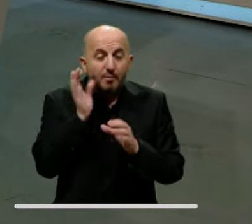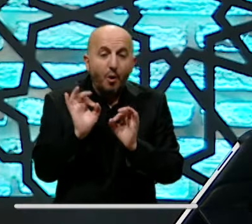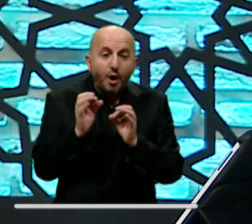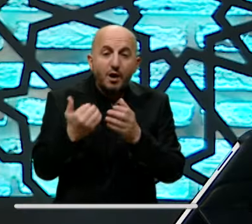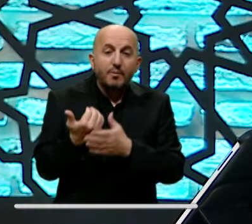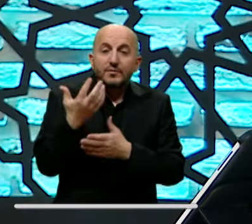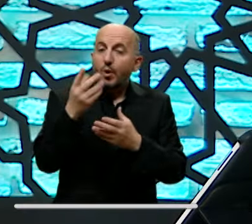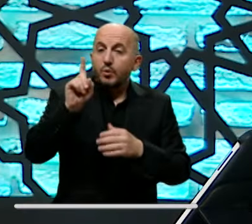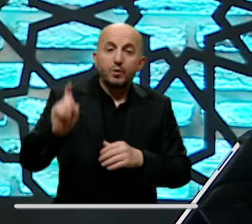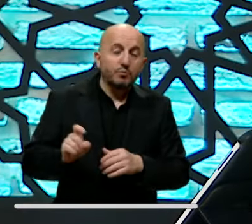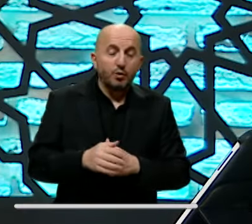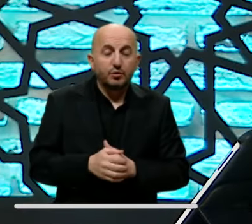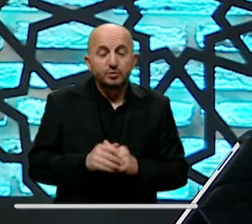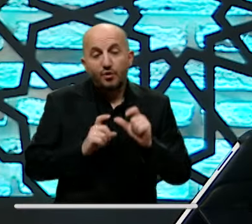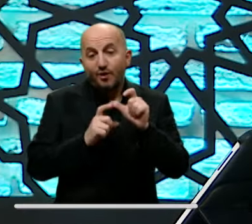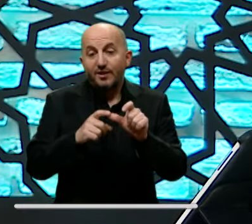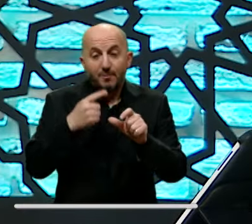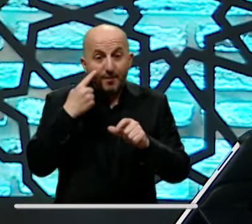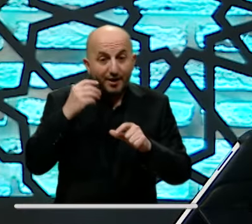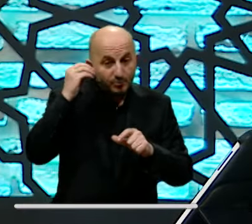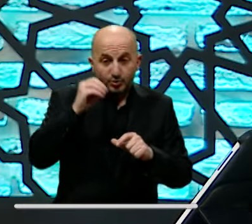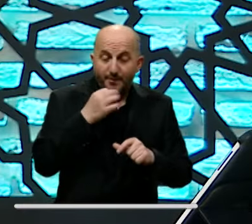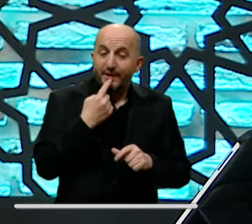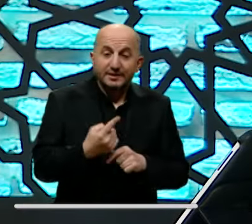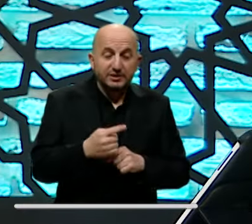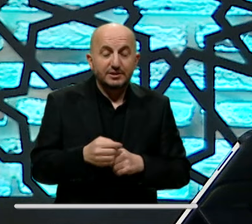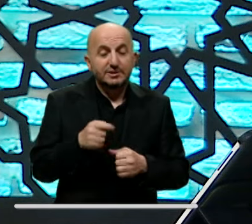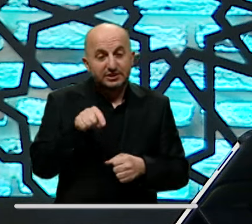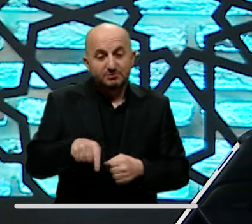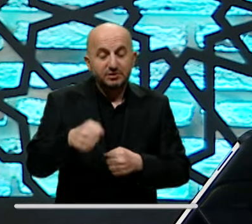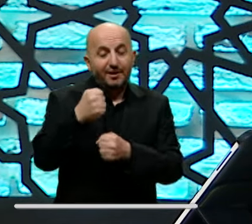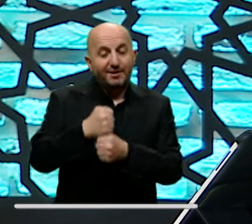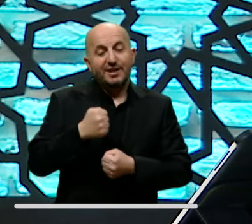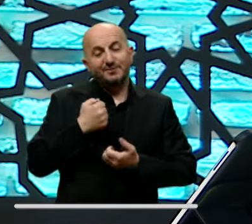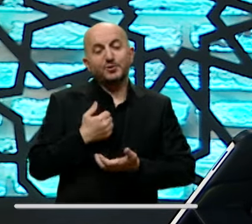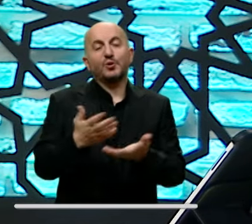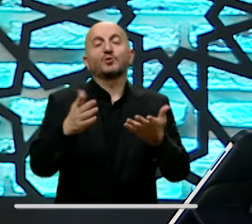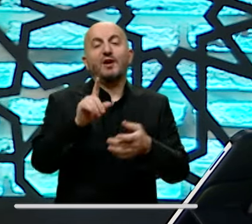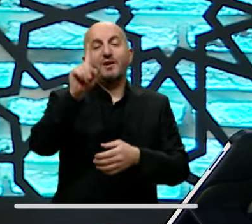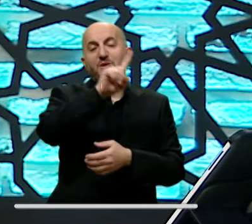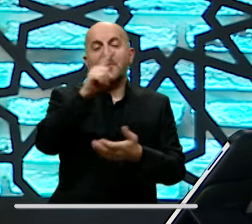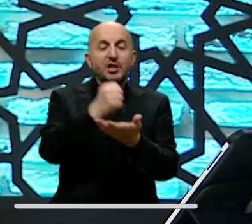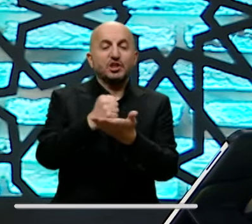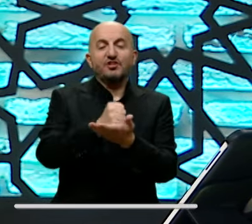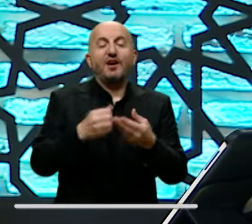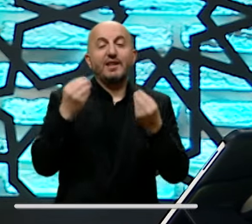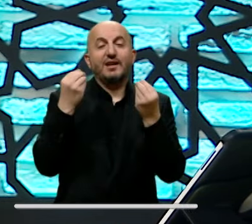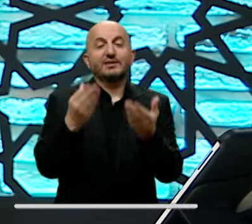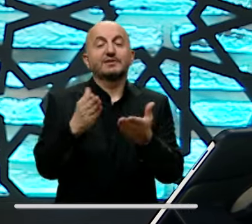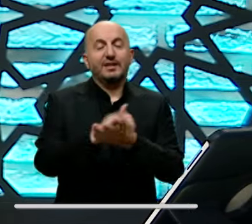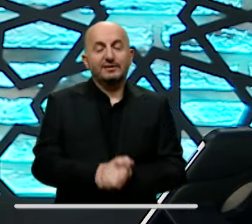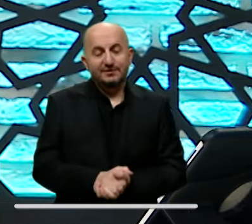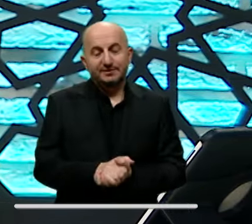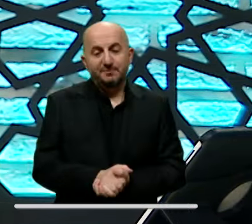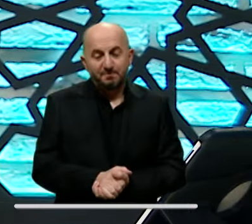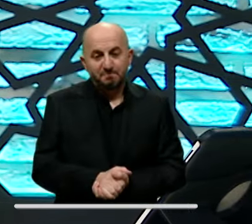böyle soralım Nermin Hanım bakalım Hocam ne diyecek şimdiden geçmiş olsun Cenabı Allah hayırlı şifalar ihsan etsin İstanbul'a da selam